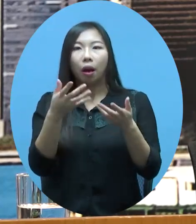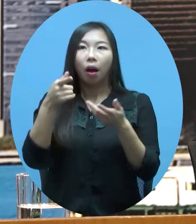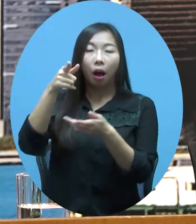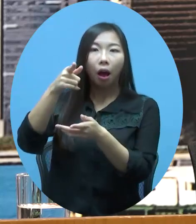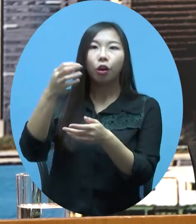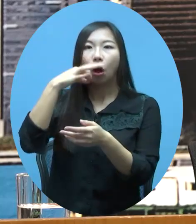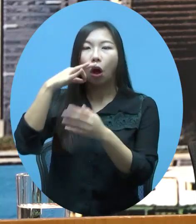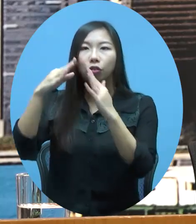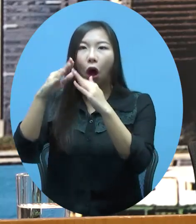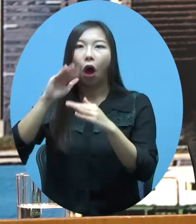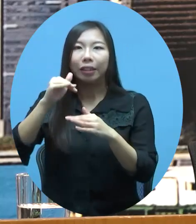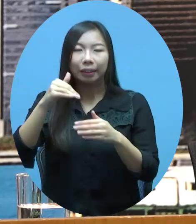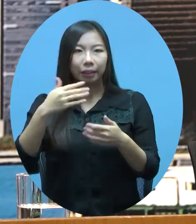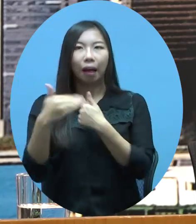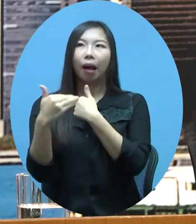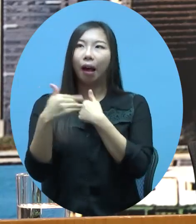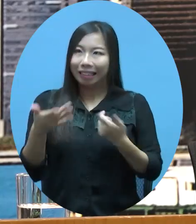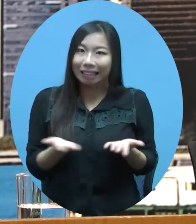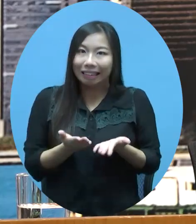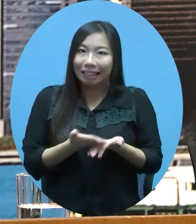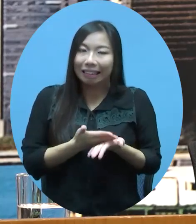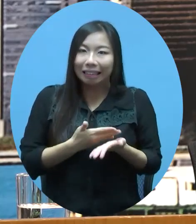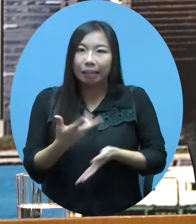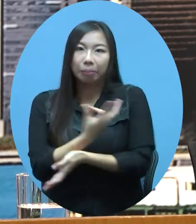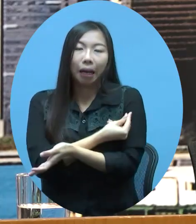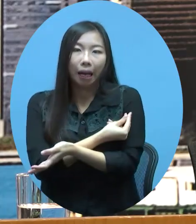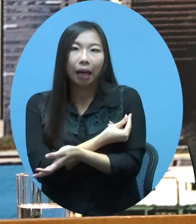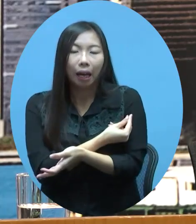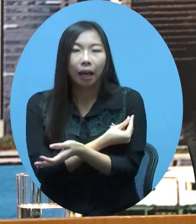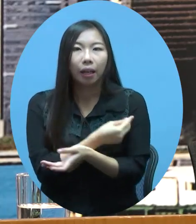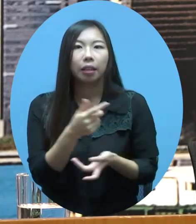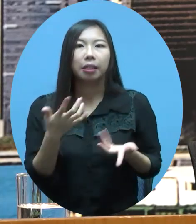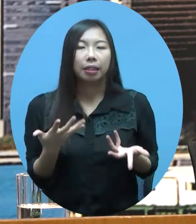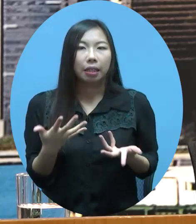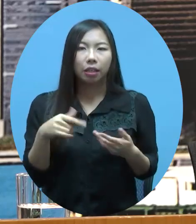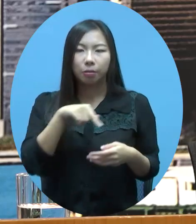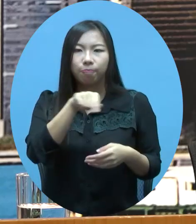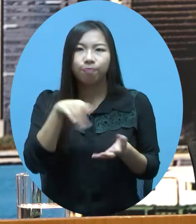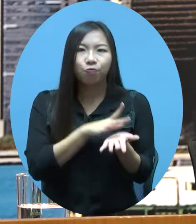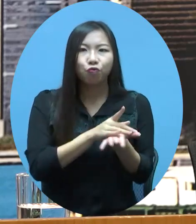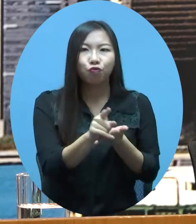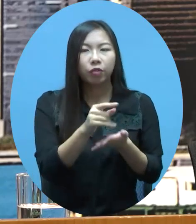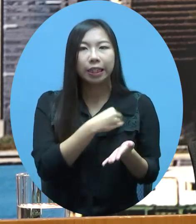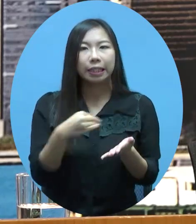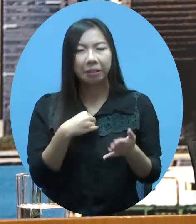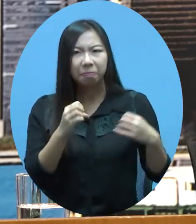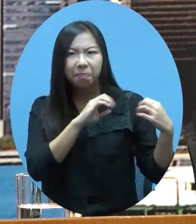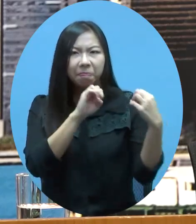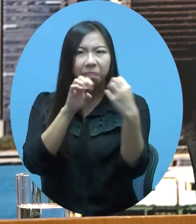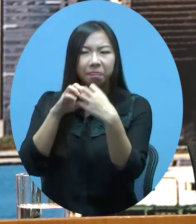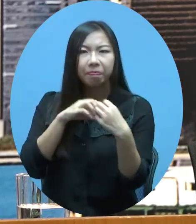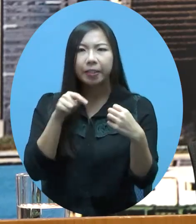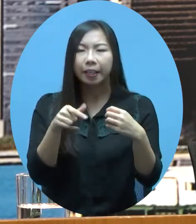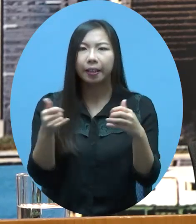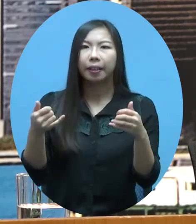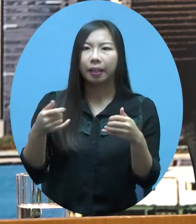即係展開嗰個臨床測試啦。咁但係我哋而家咧就同我哋相關嘅專家喺度正在落實有關臨